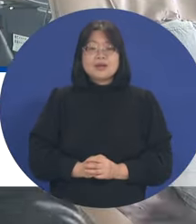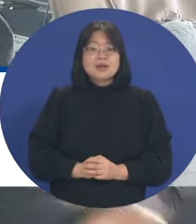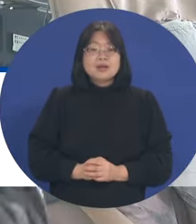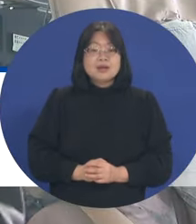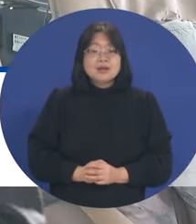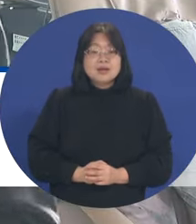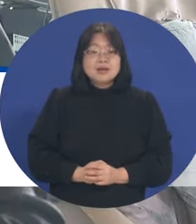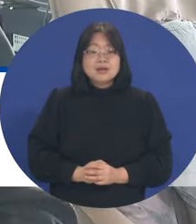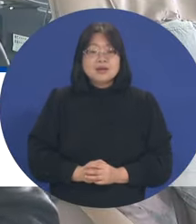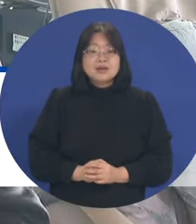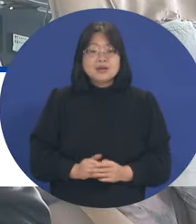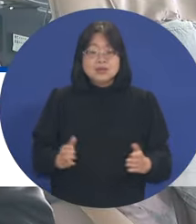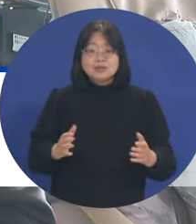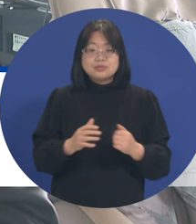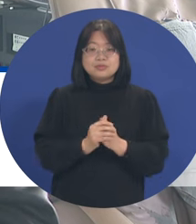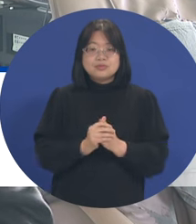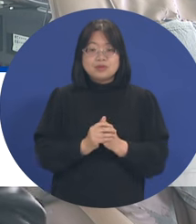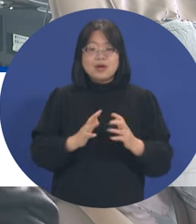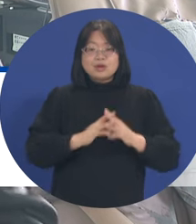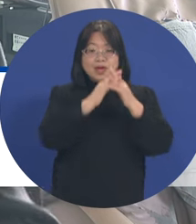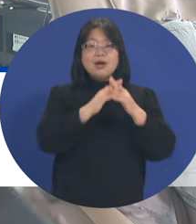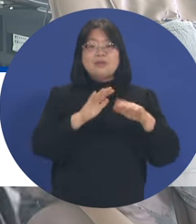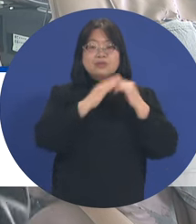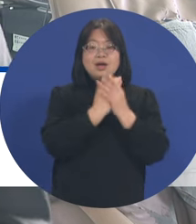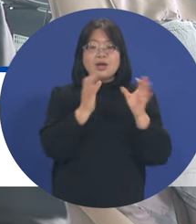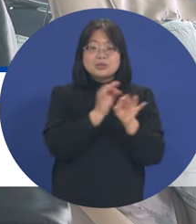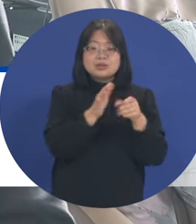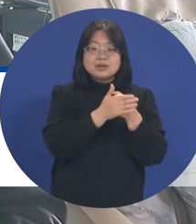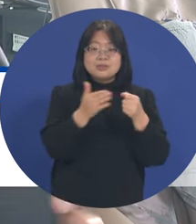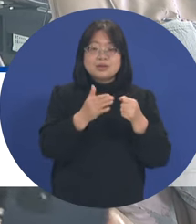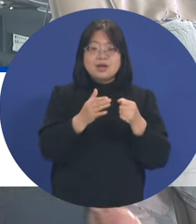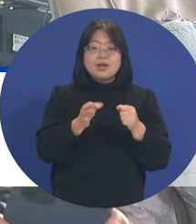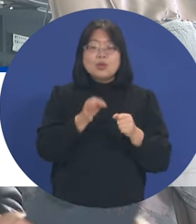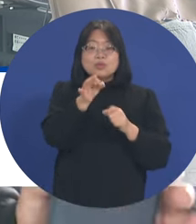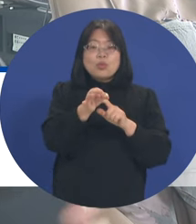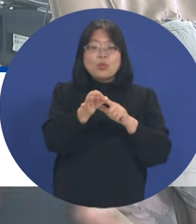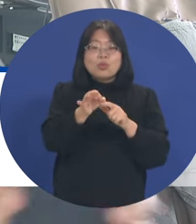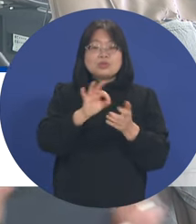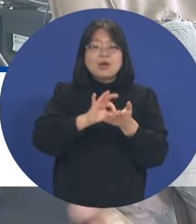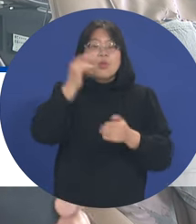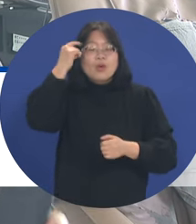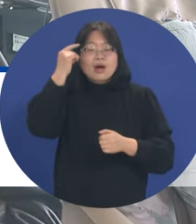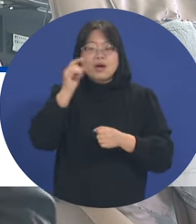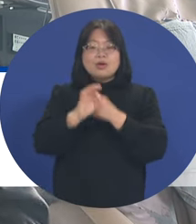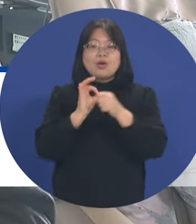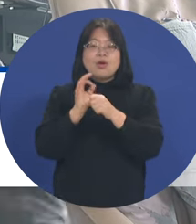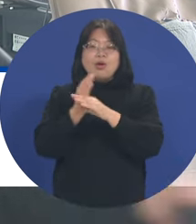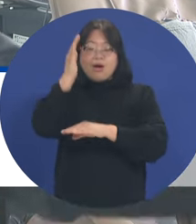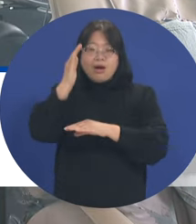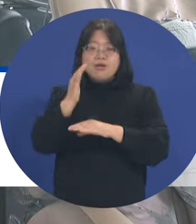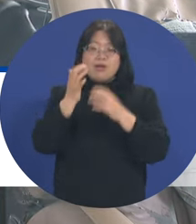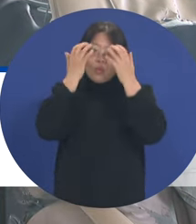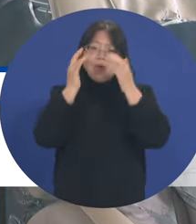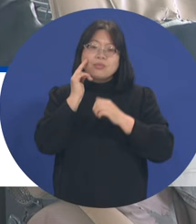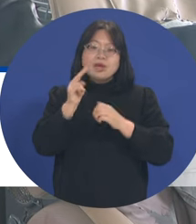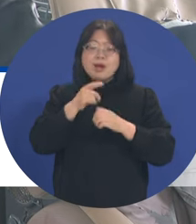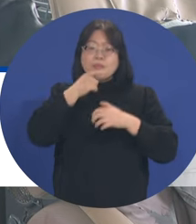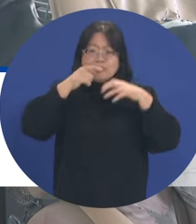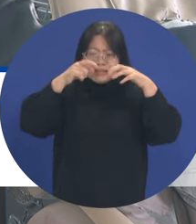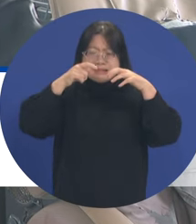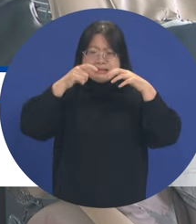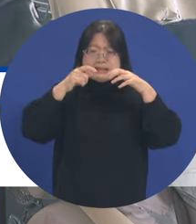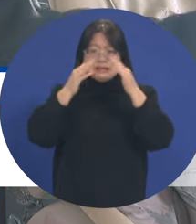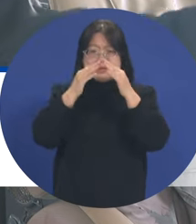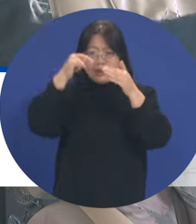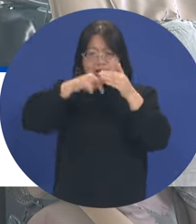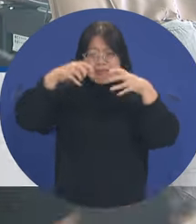만약얻고나면 모든것이사라질텐데,왜돈을써야할까 ?"라고말합니다.그들은 우리를전혀도와주지않았기에,10년간의 고통은형언할수없습니다. 비가오면물이새는